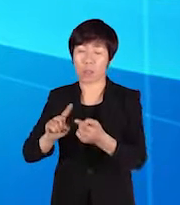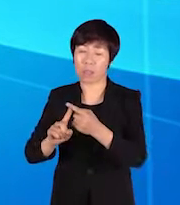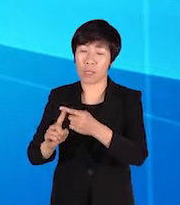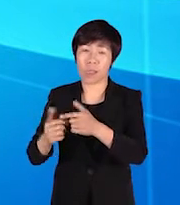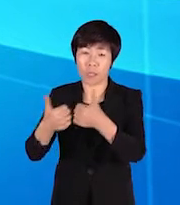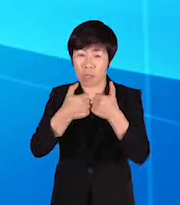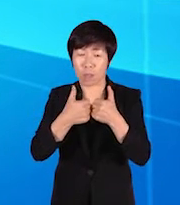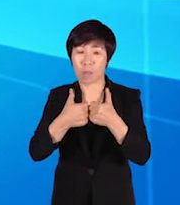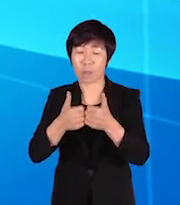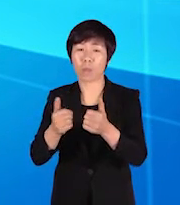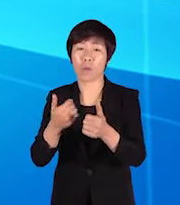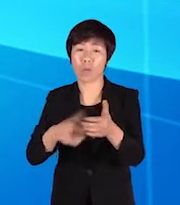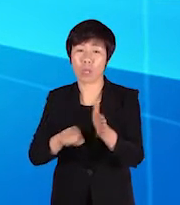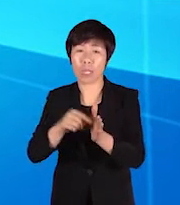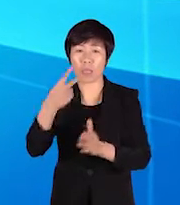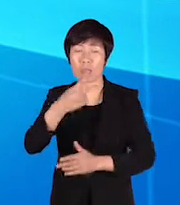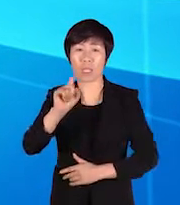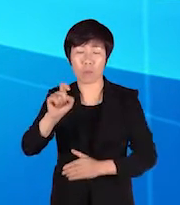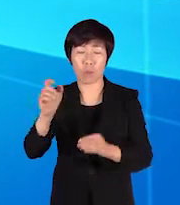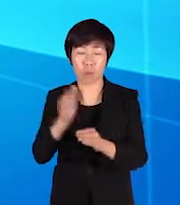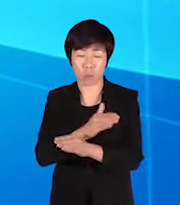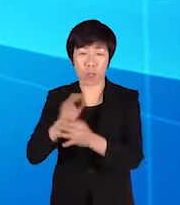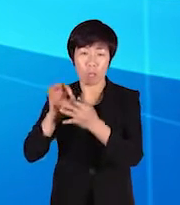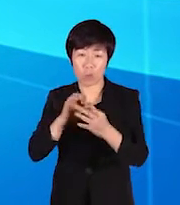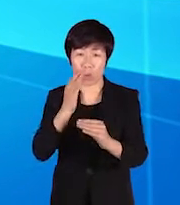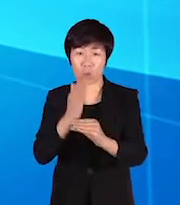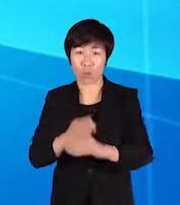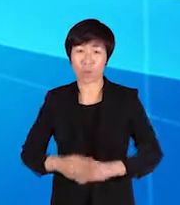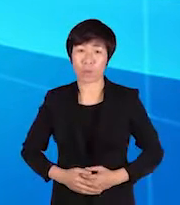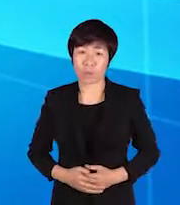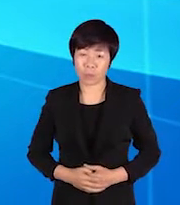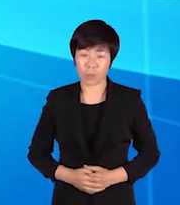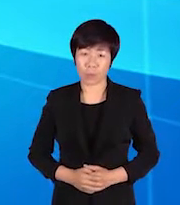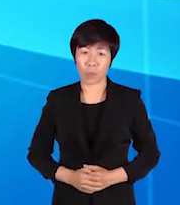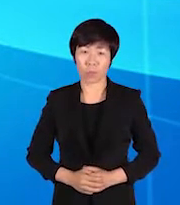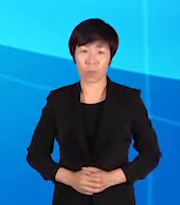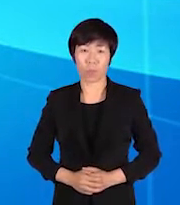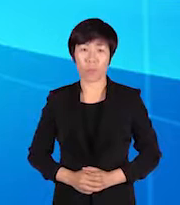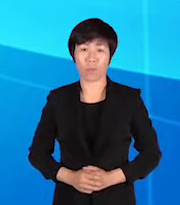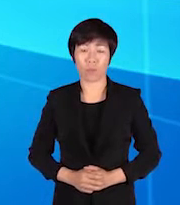컨설팅을 추진하기 위해 지난 2010년부터 실시됐습니다.